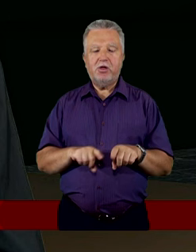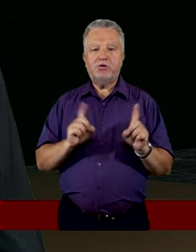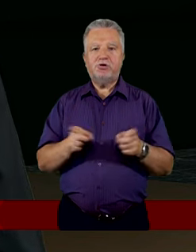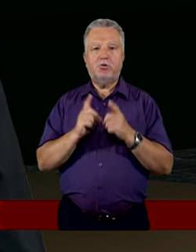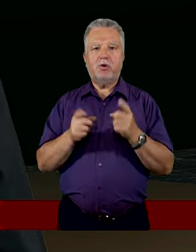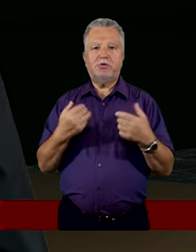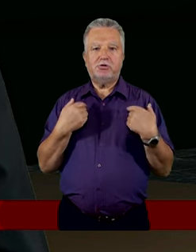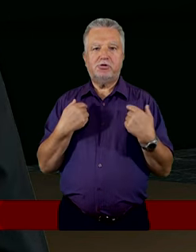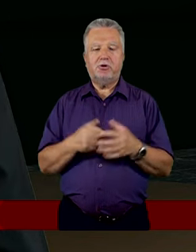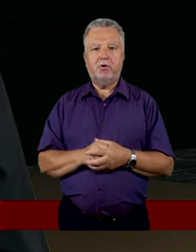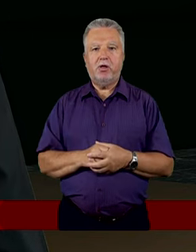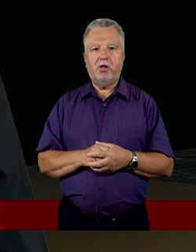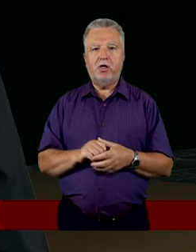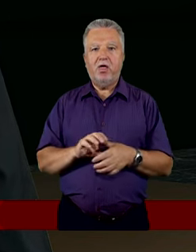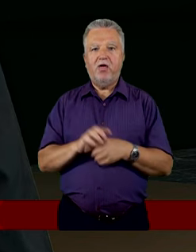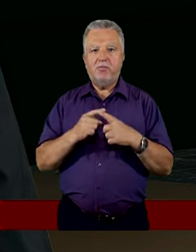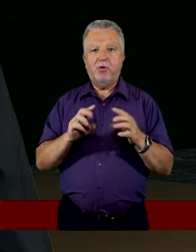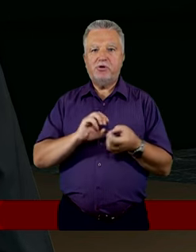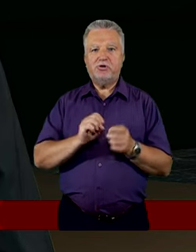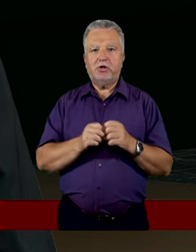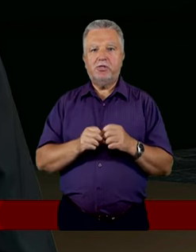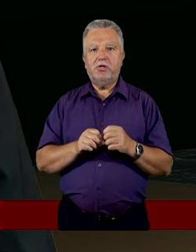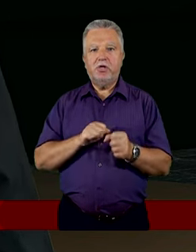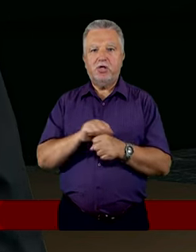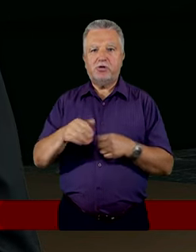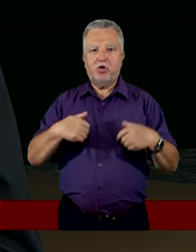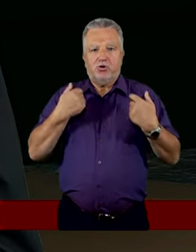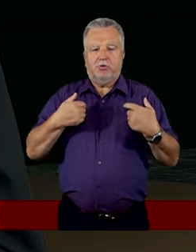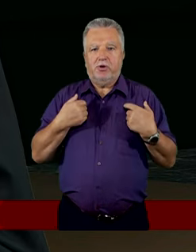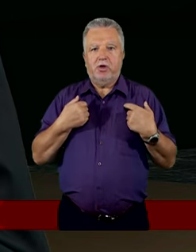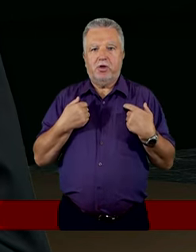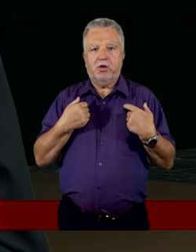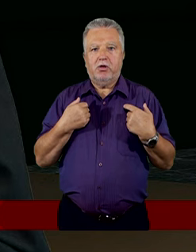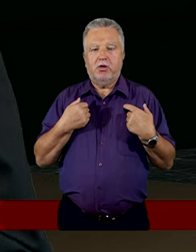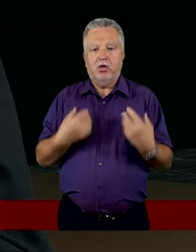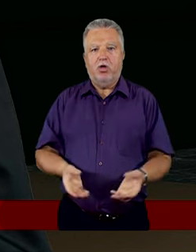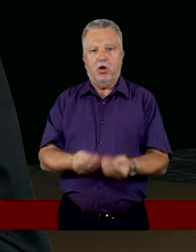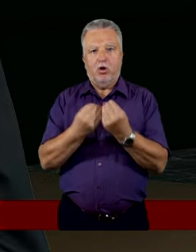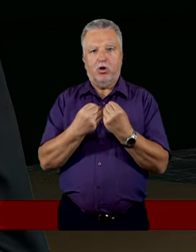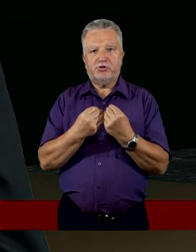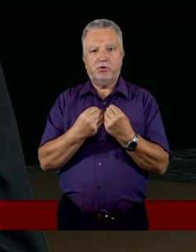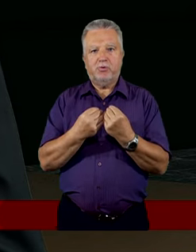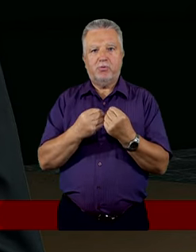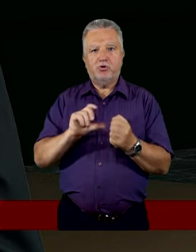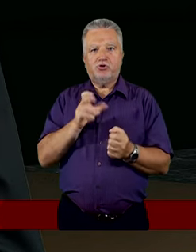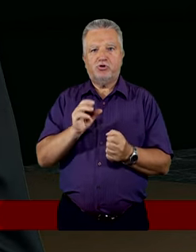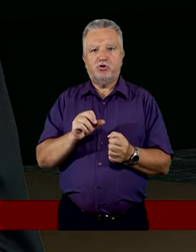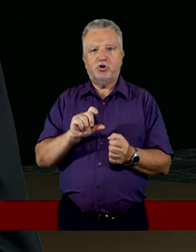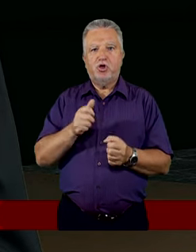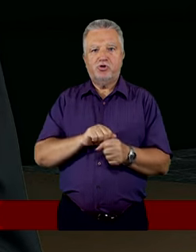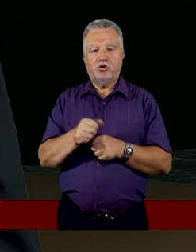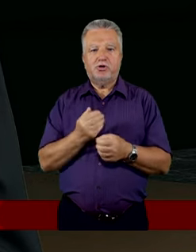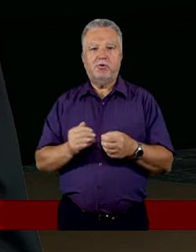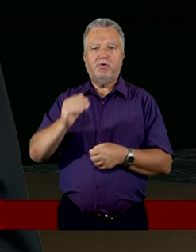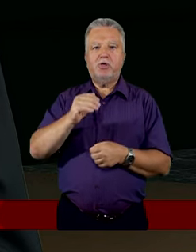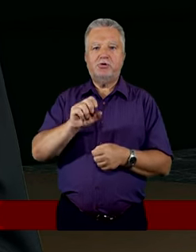sytuacje życiowe. W momencie, kiedy następuje ożywienie, kiedy nagle otrzymujemy coś, co jest